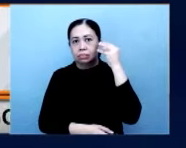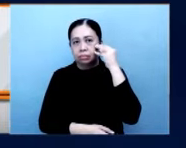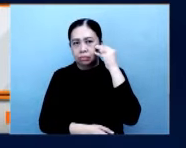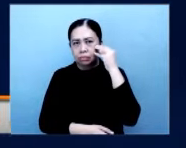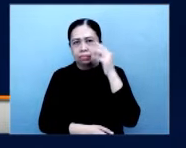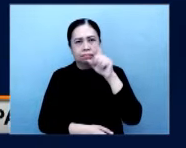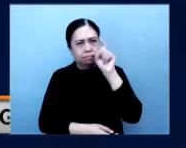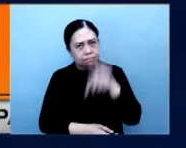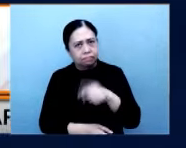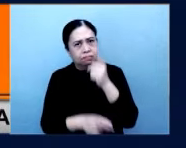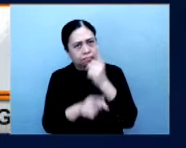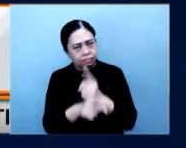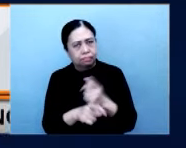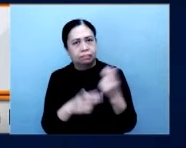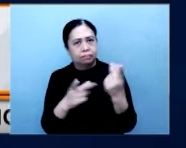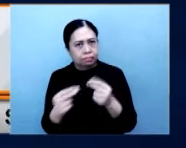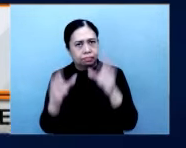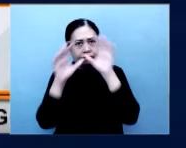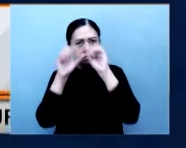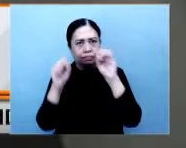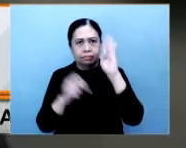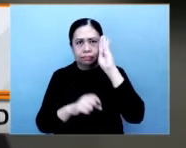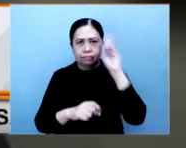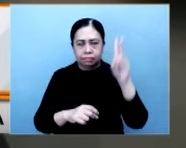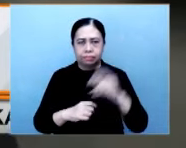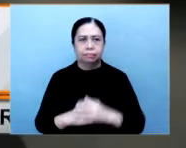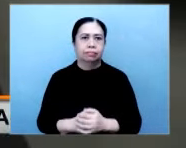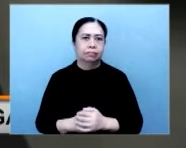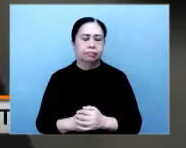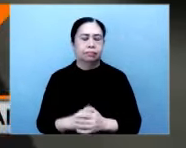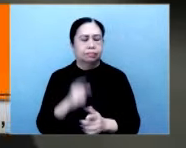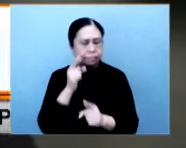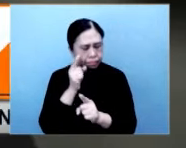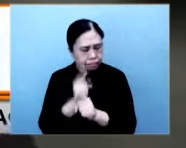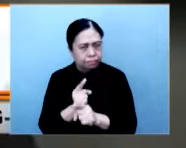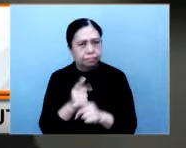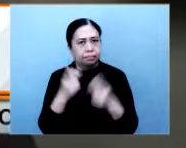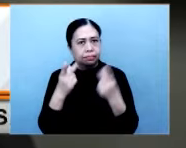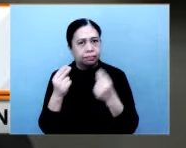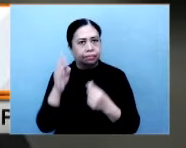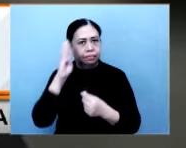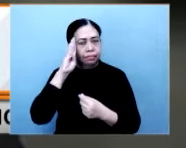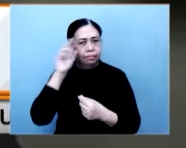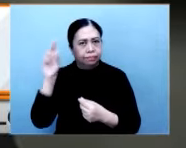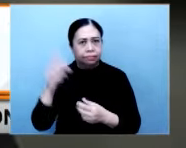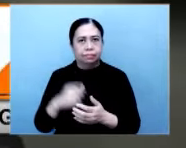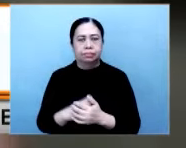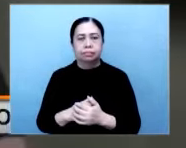lang ang ginawang hakbang ni Pangulong Marcos. Tama ang ginagawa ng Pangulo na